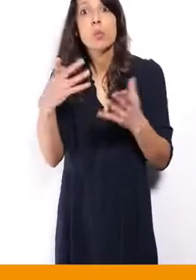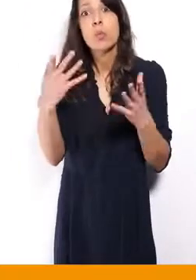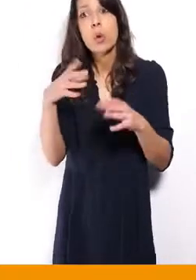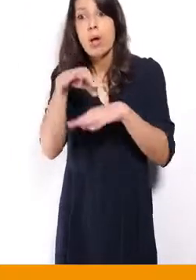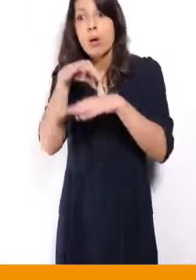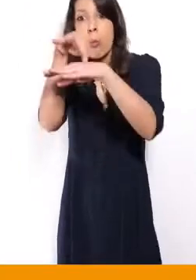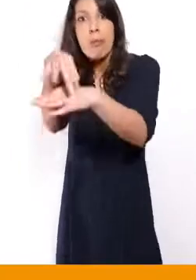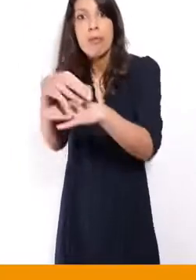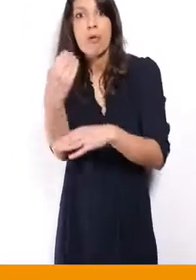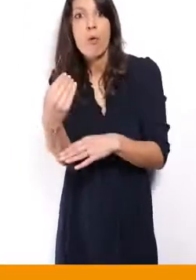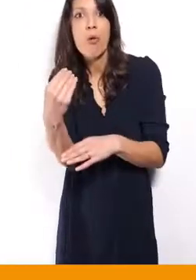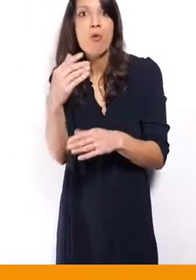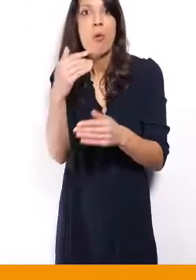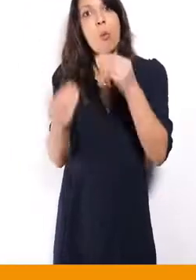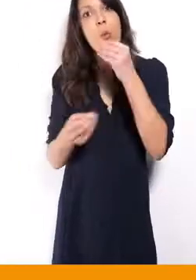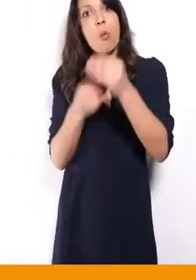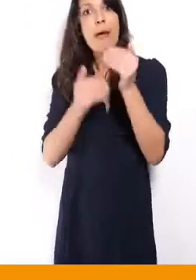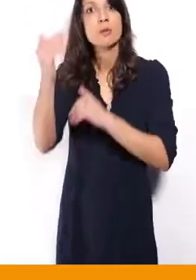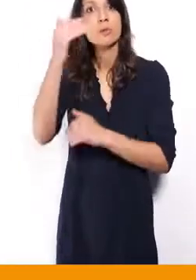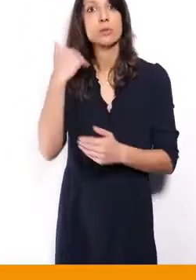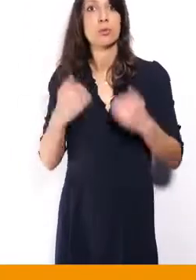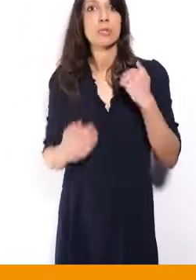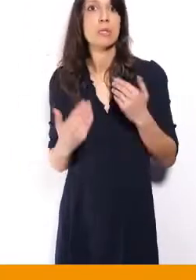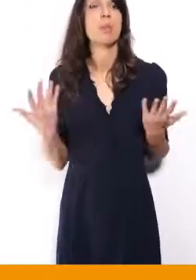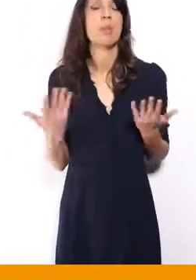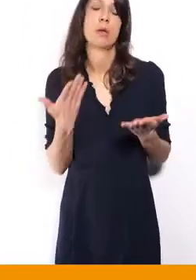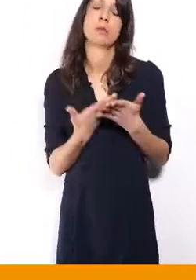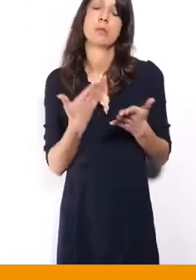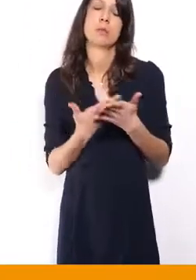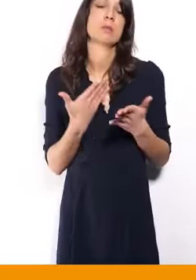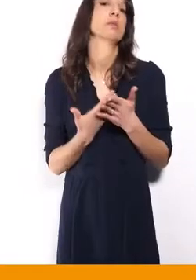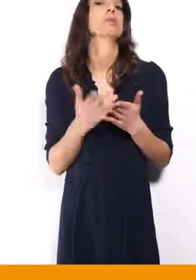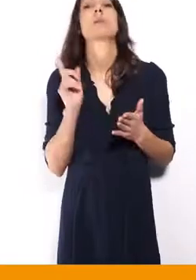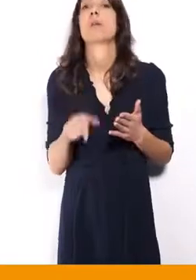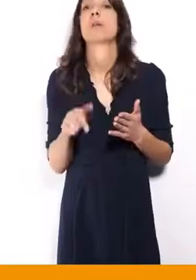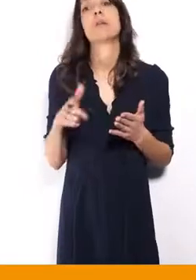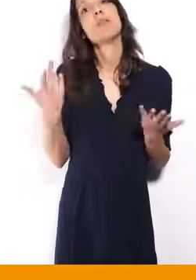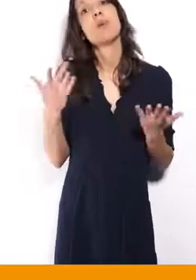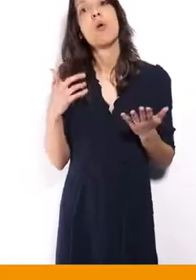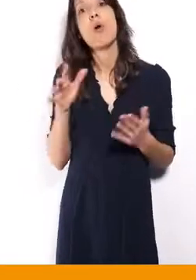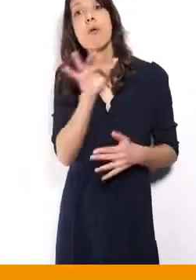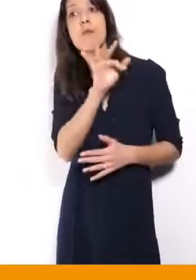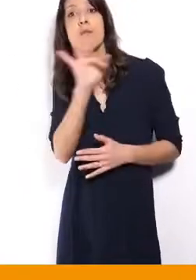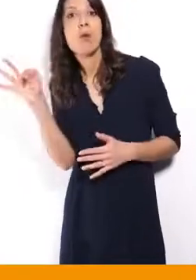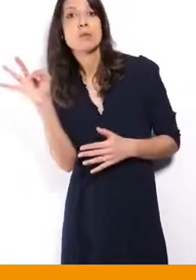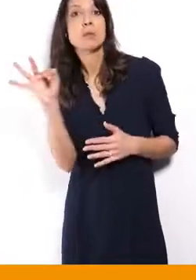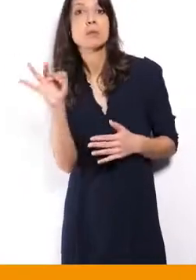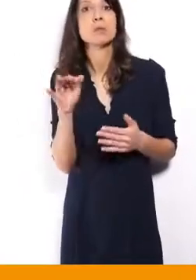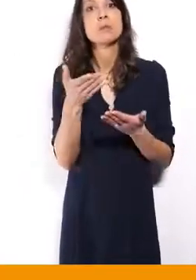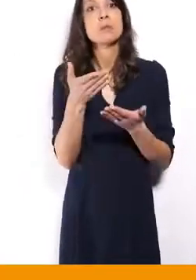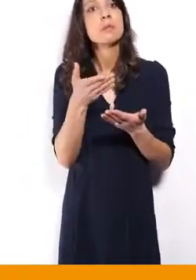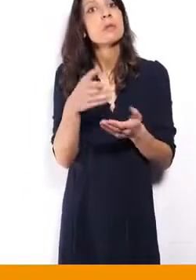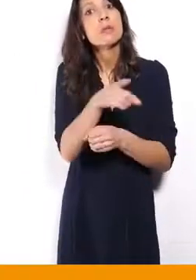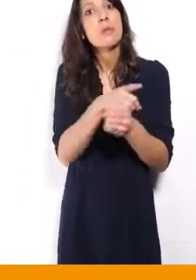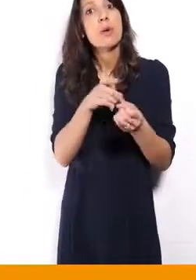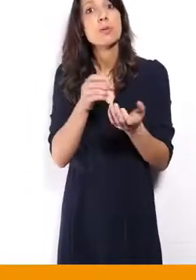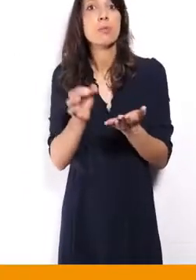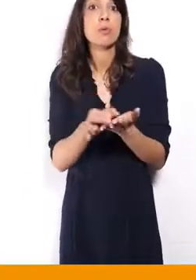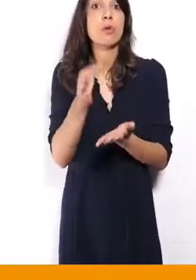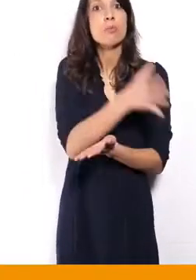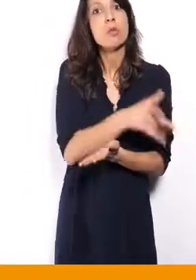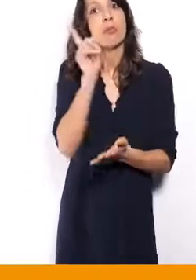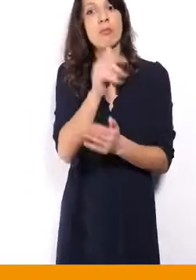question majeure pour que l'égalité républicaine s'applique sur tous les territoires. On